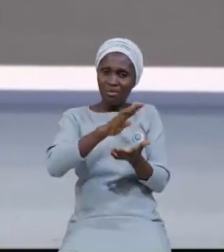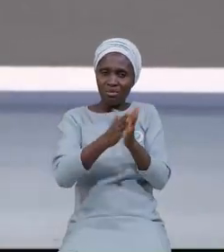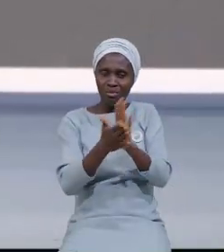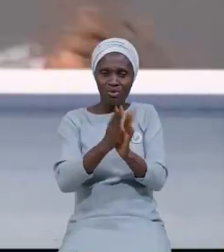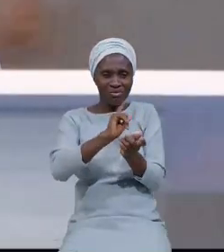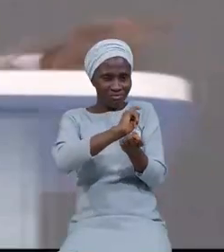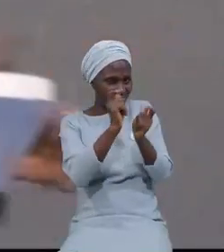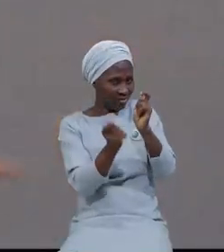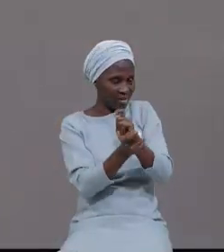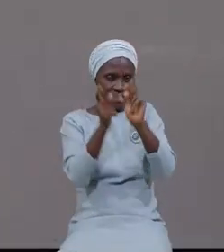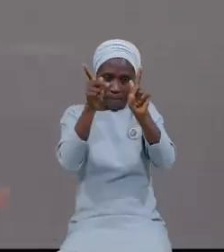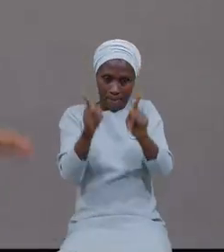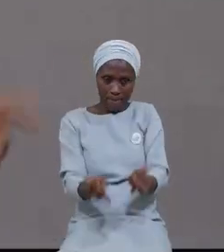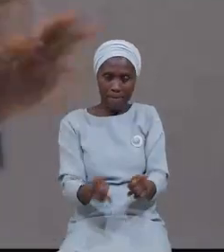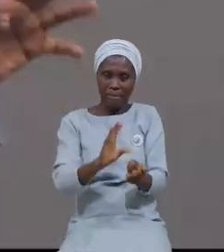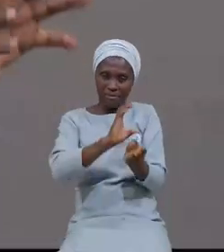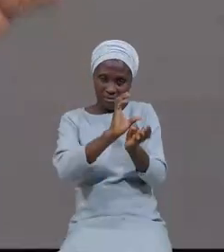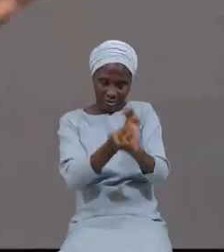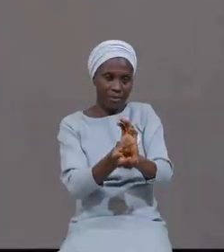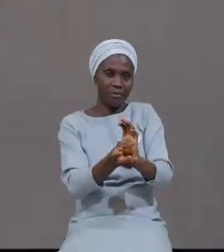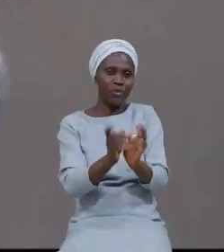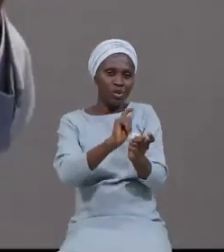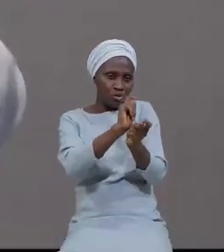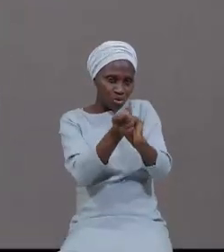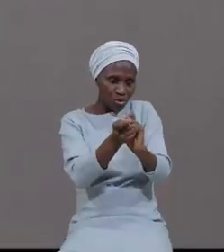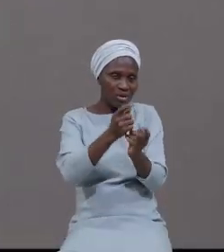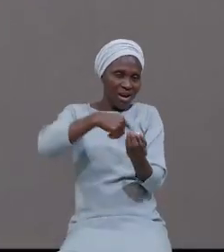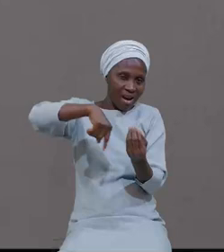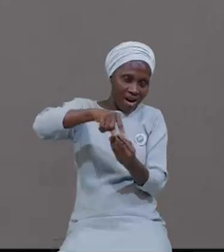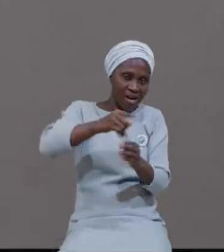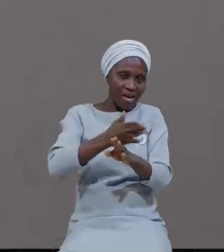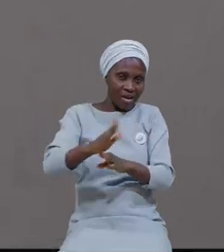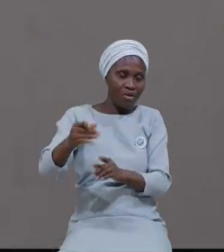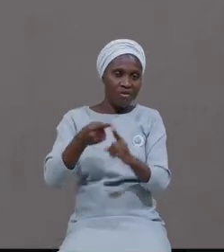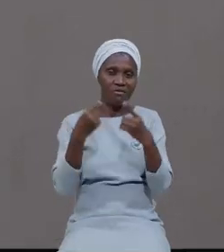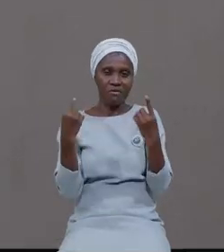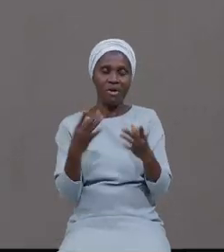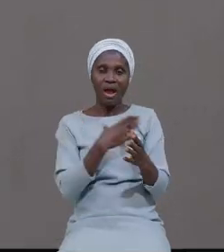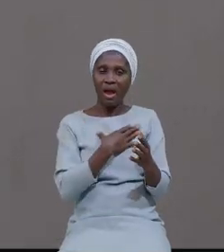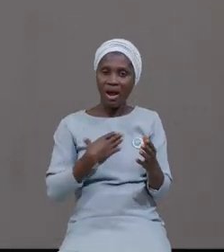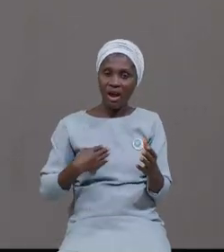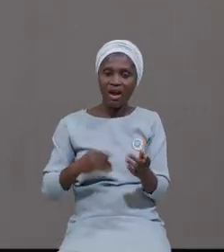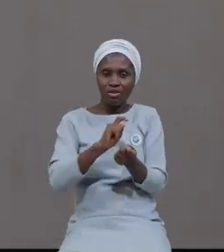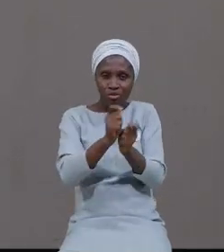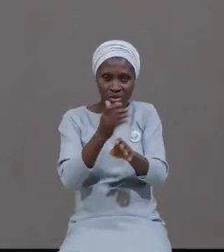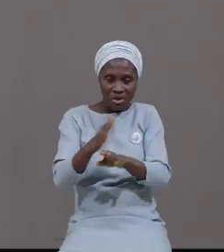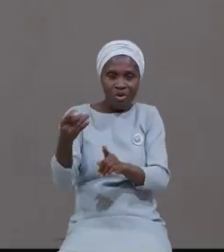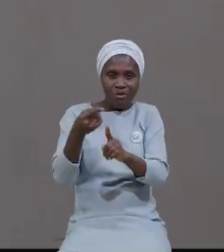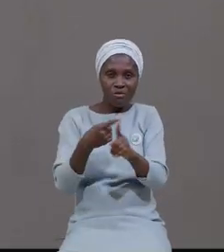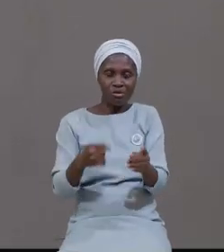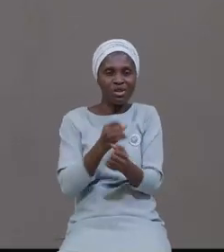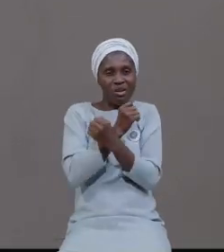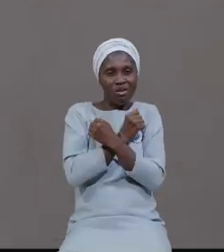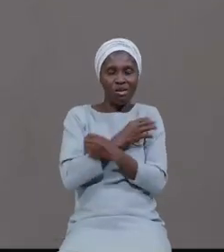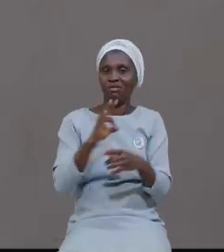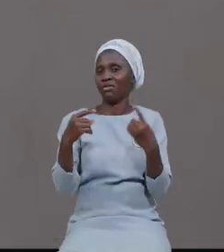convertissez-vous repentez-vous donc revenez détournez-vous de vos péchés détournez-vous de l'amour